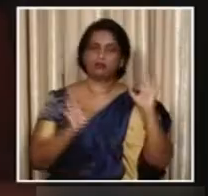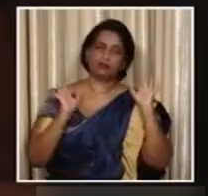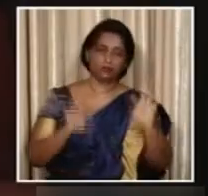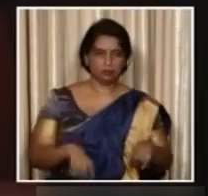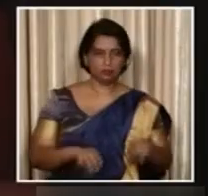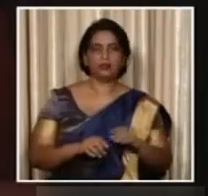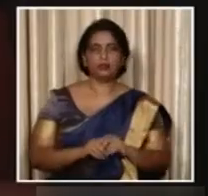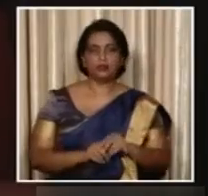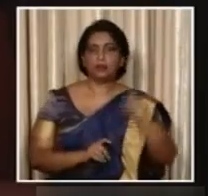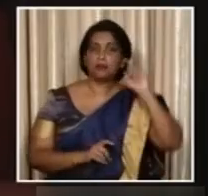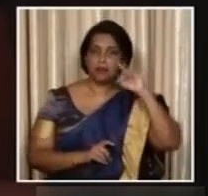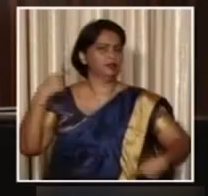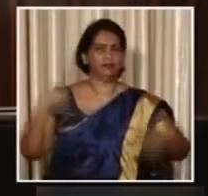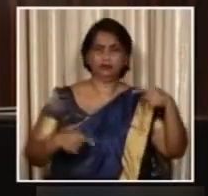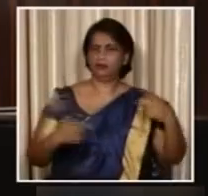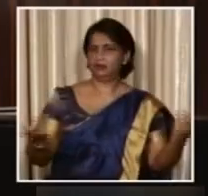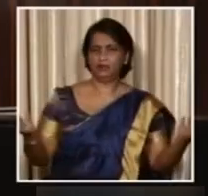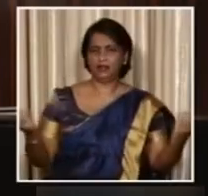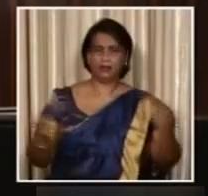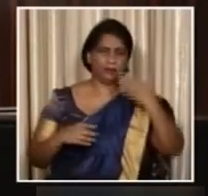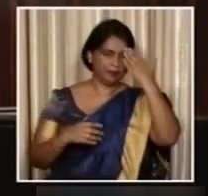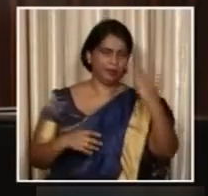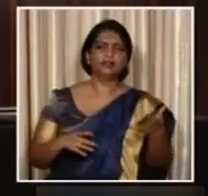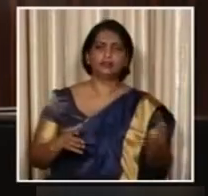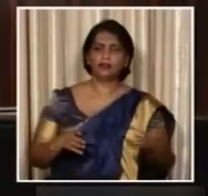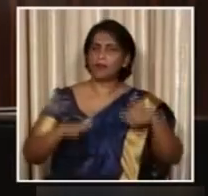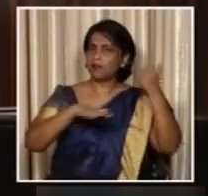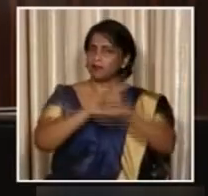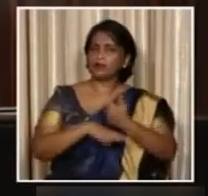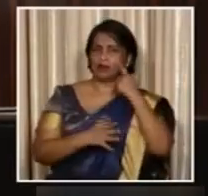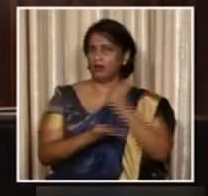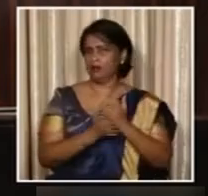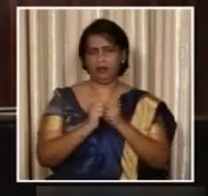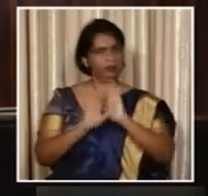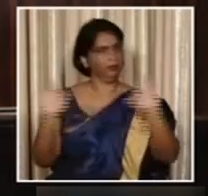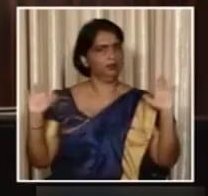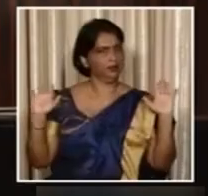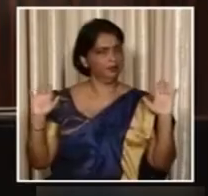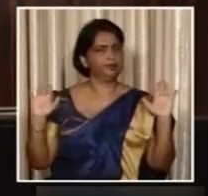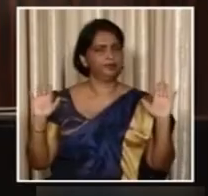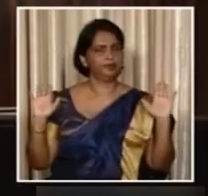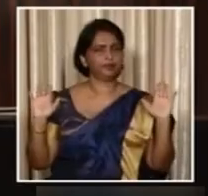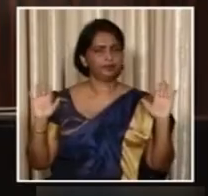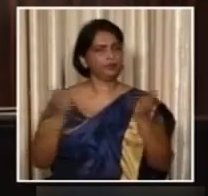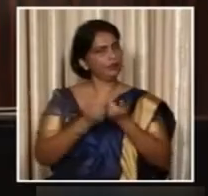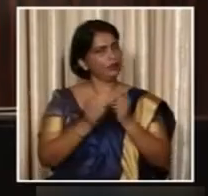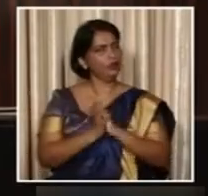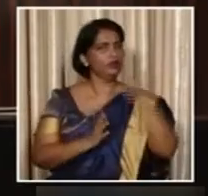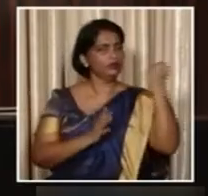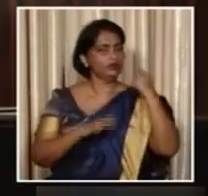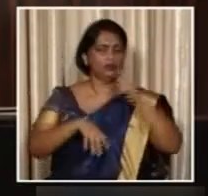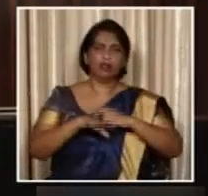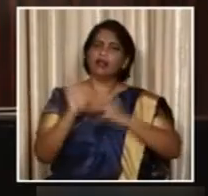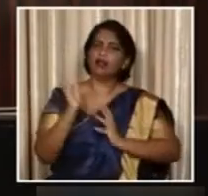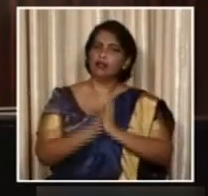abstain. ඕක දැන්න ඇති කතානායකවරෙක් ඉන්නේ. කරුණාකරලා මේ මූල ආසනයේ අසිරිතාවයටපත් කරන්න කටයුතු කරන්න එපා. Tamanට තියෙන කතා කිරීමේ